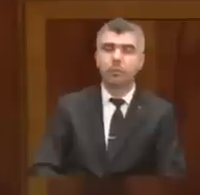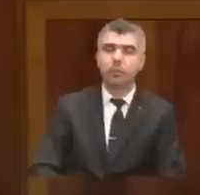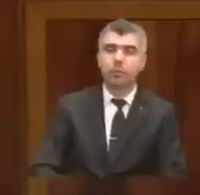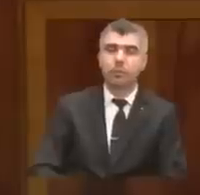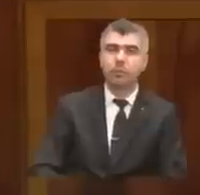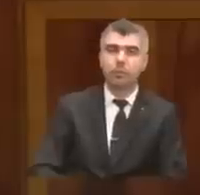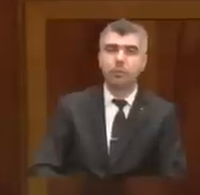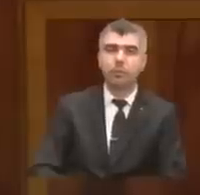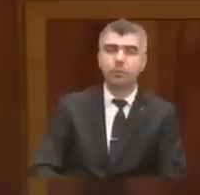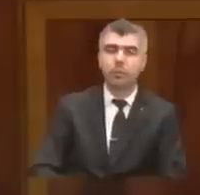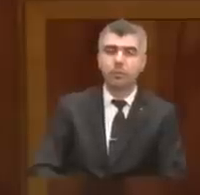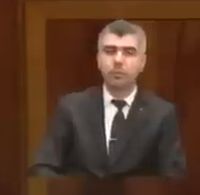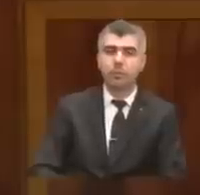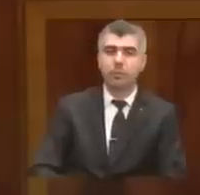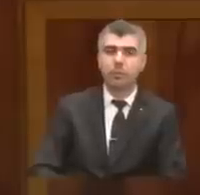لانه